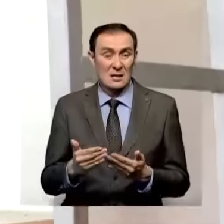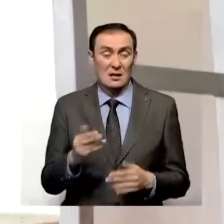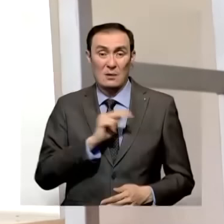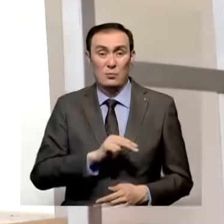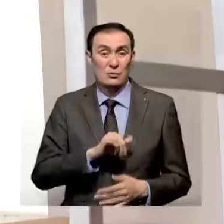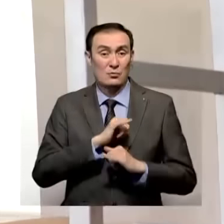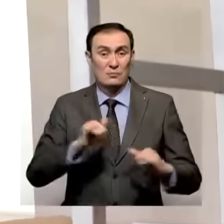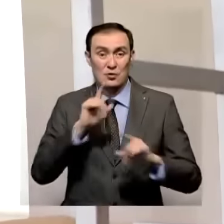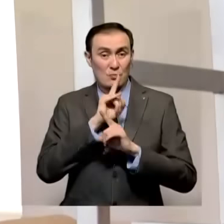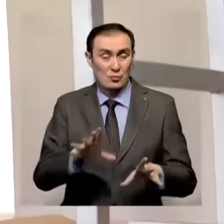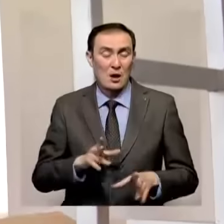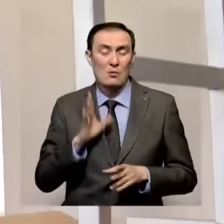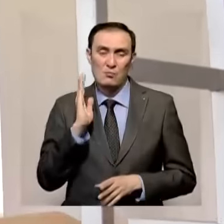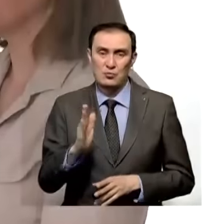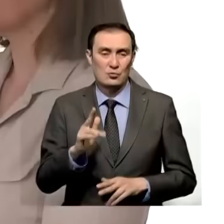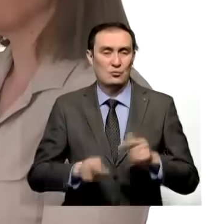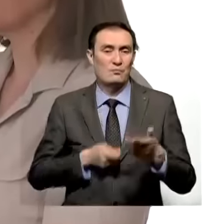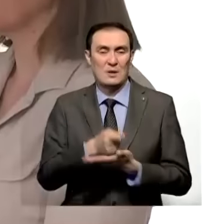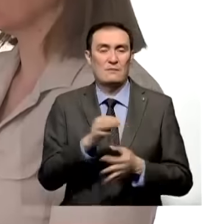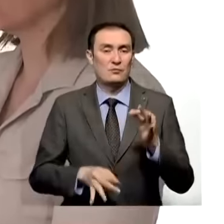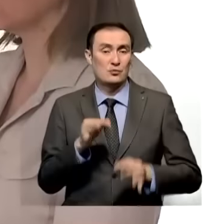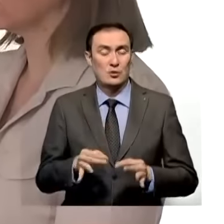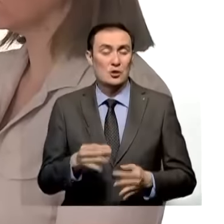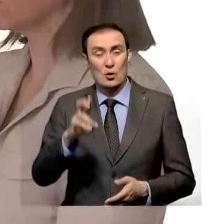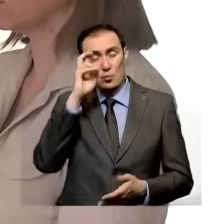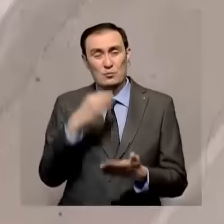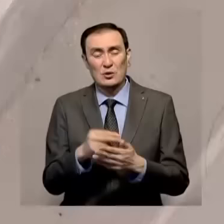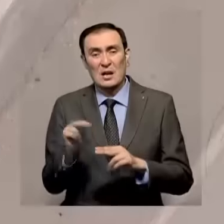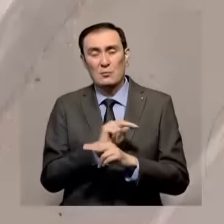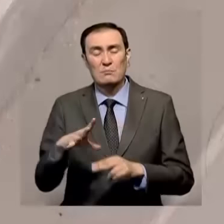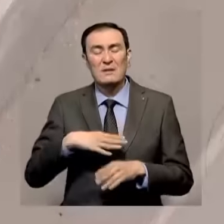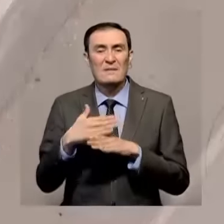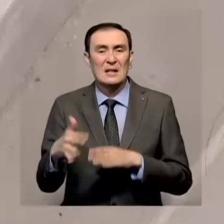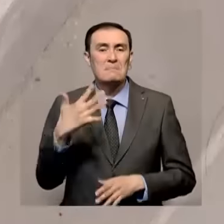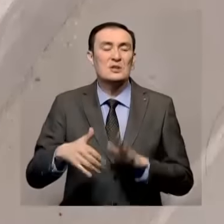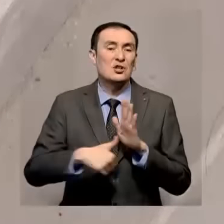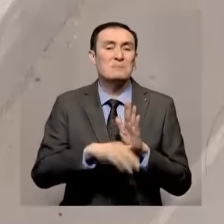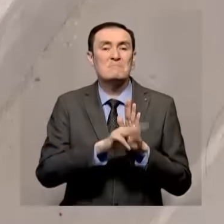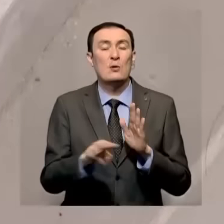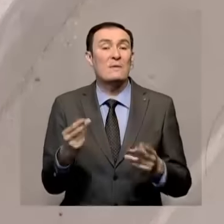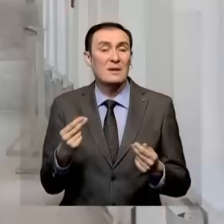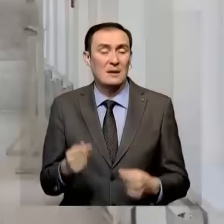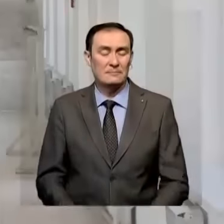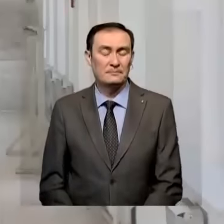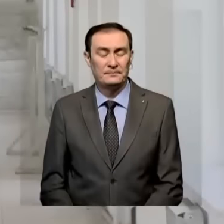не сдвинется, то обещают судиться с подрядчиком. К слову, из бюджета на ремонт было выделено 56 миллионов